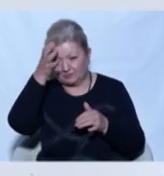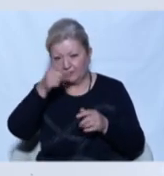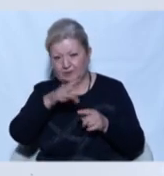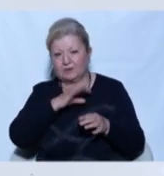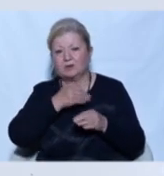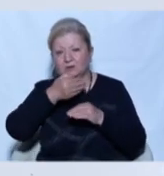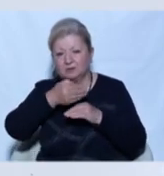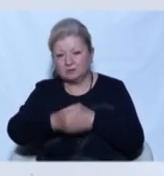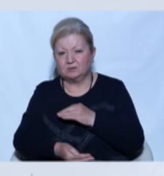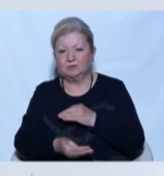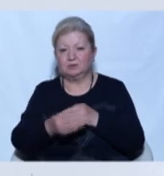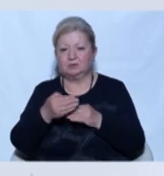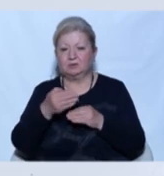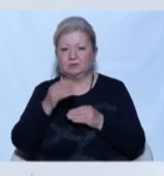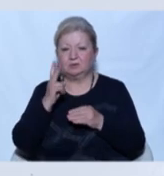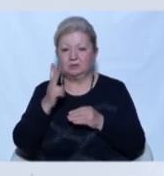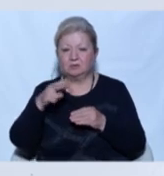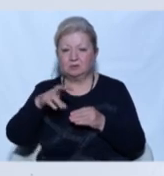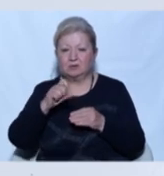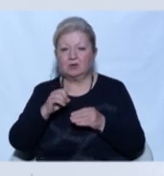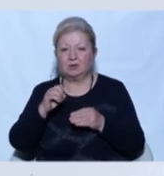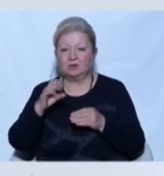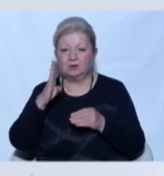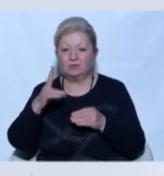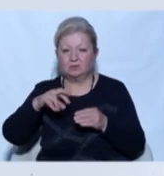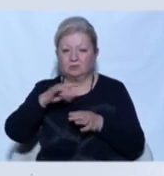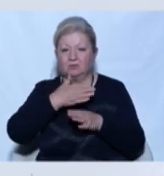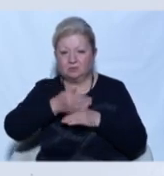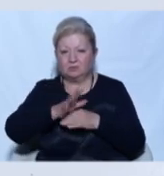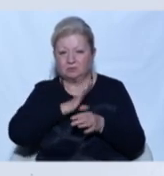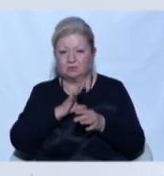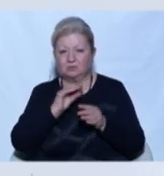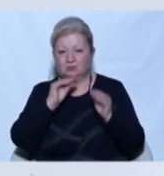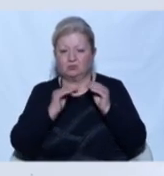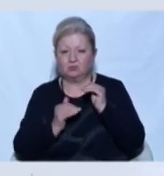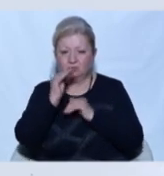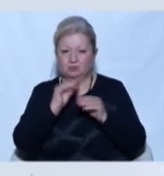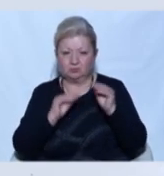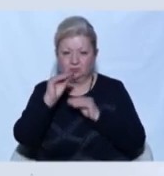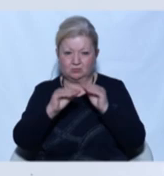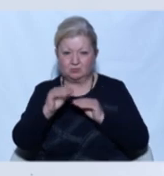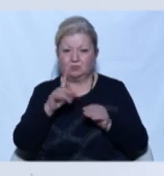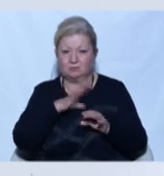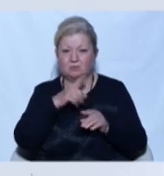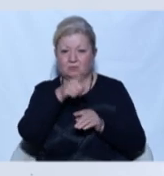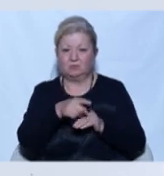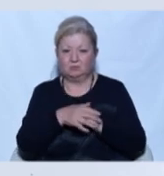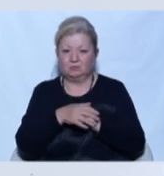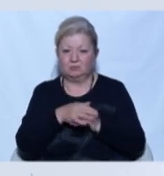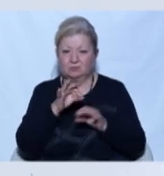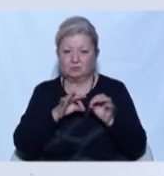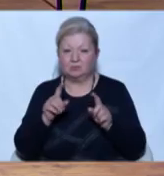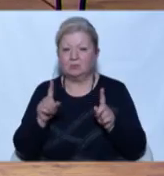კლავდიუს პტოლემემ დახვეწა და შეიქმნა რუკები, რომელიც თითქმის მე-15 საუკუნემდე ხელმძღვანელობდნენ აი ამ რუკებით. Რა